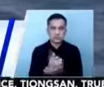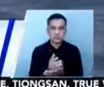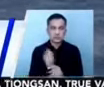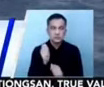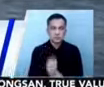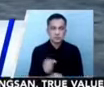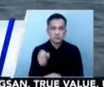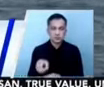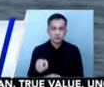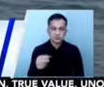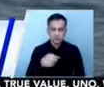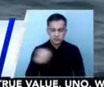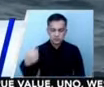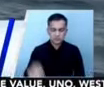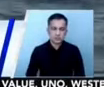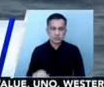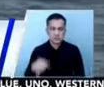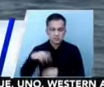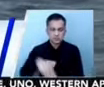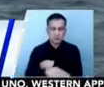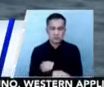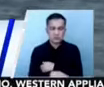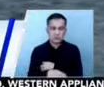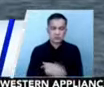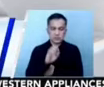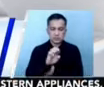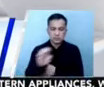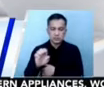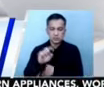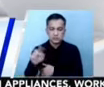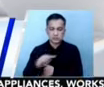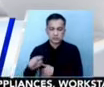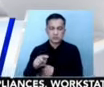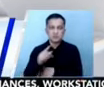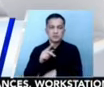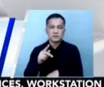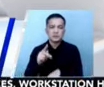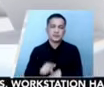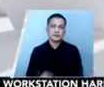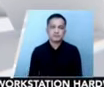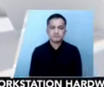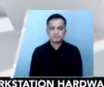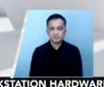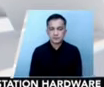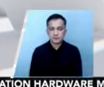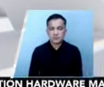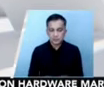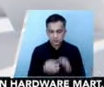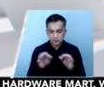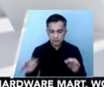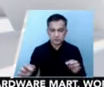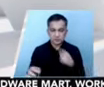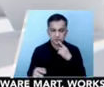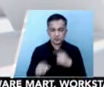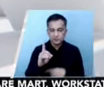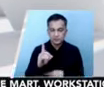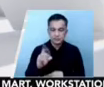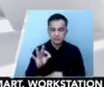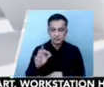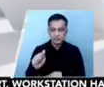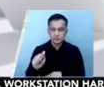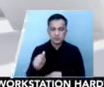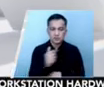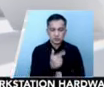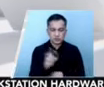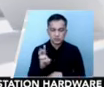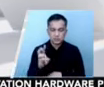China sa karagatang sakop ng exclusive economic zone ng bansa. Sa isang statement, sinabi ng DFA na base sa 2016 arbitral